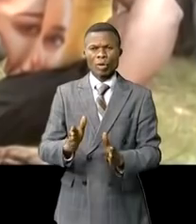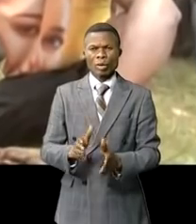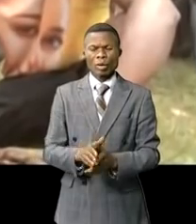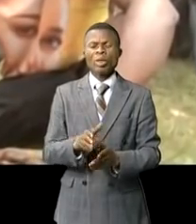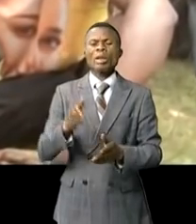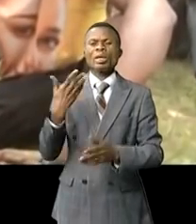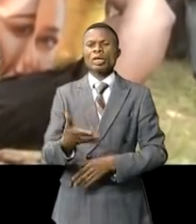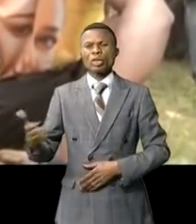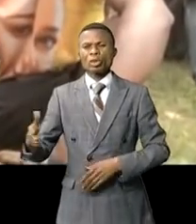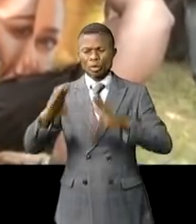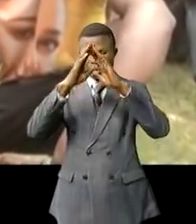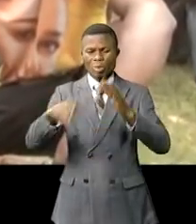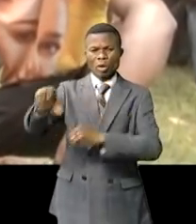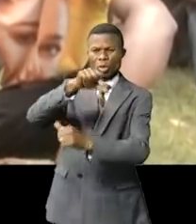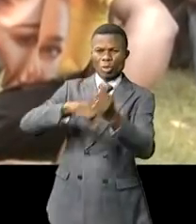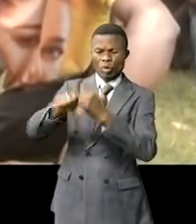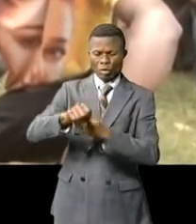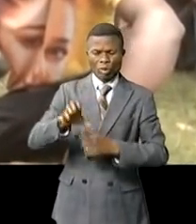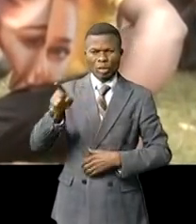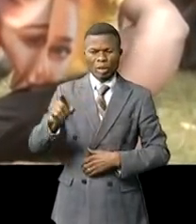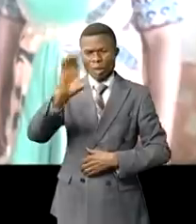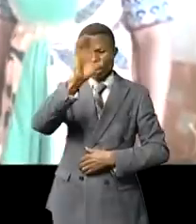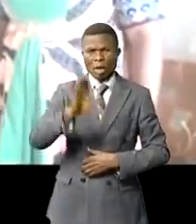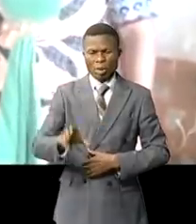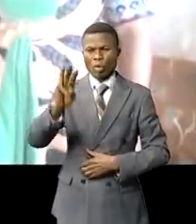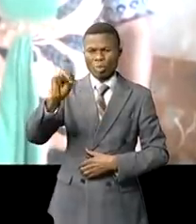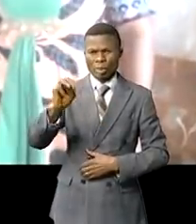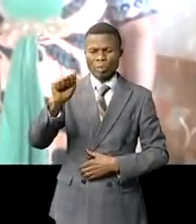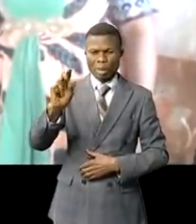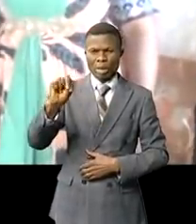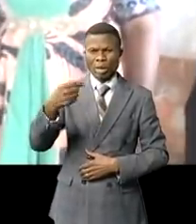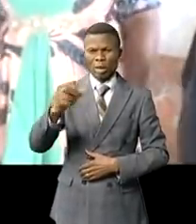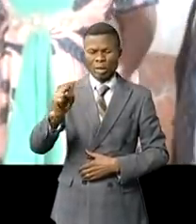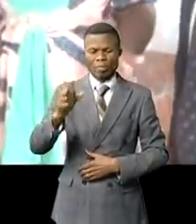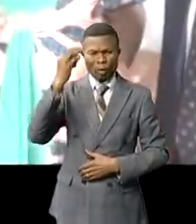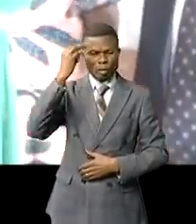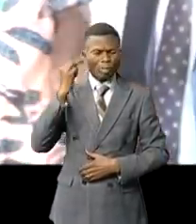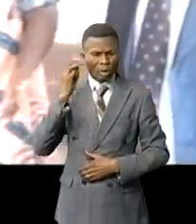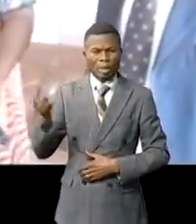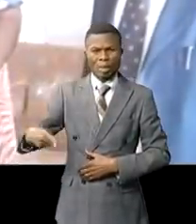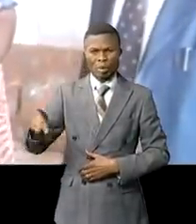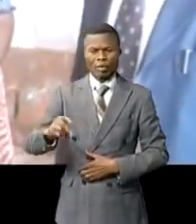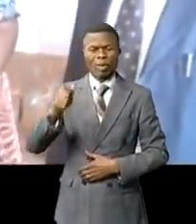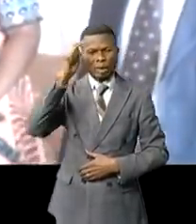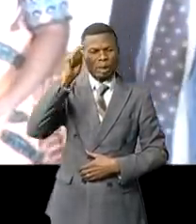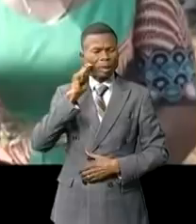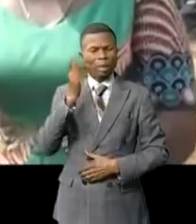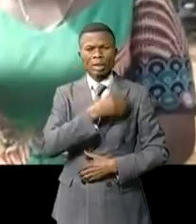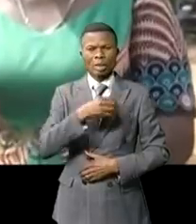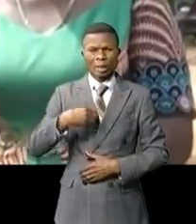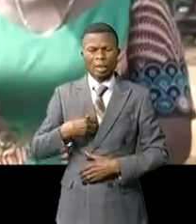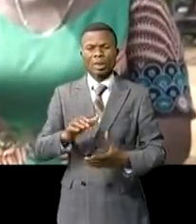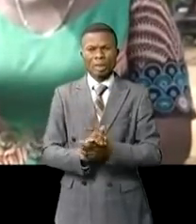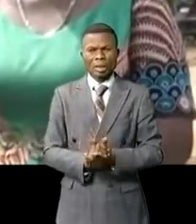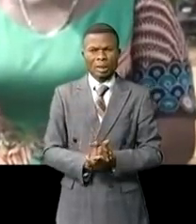la population aux alentours du site H, dans la commune Mangobo. La ministre provinciale du genre, qui accompagne l'autorité provinciale,